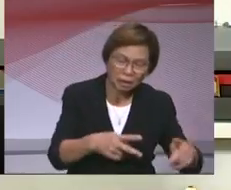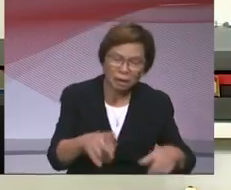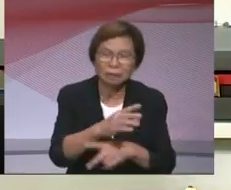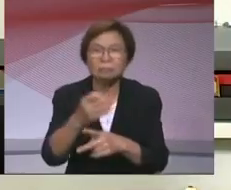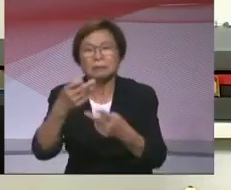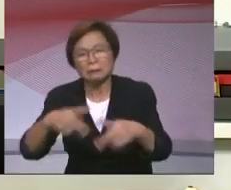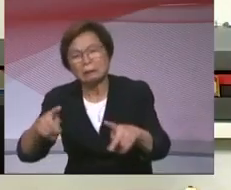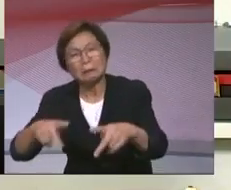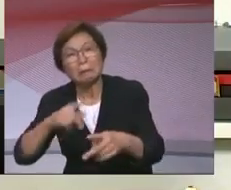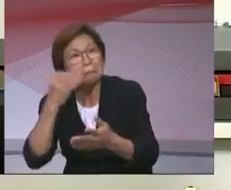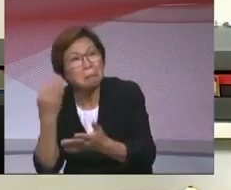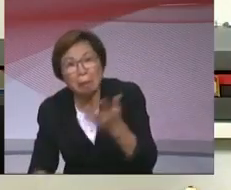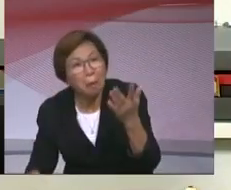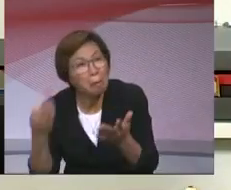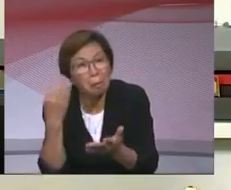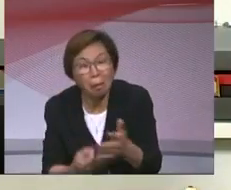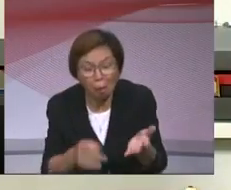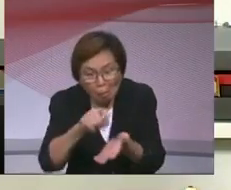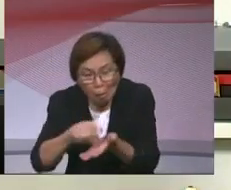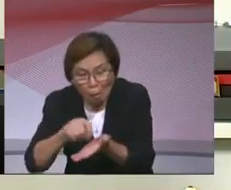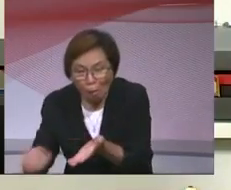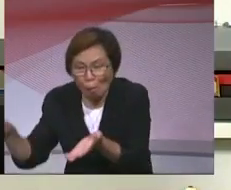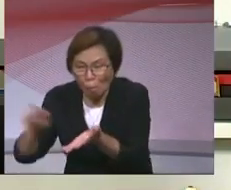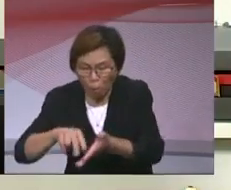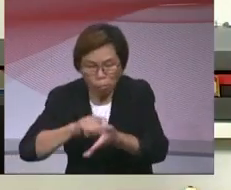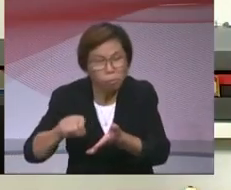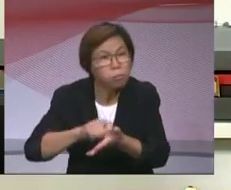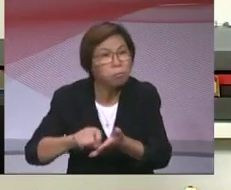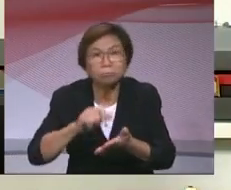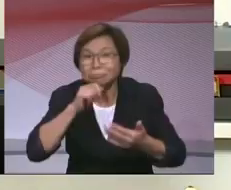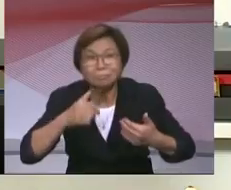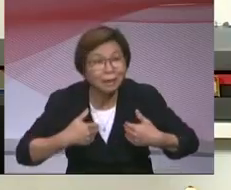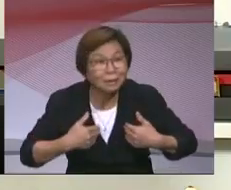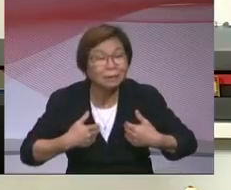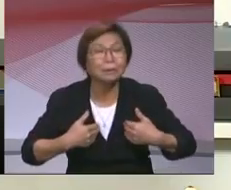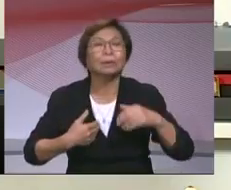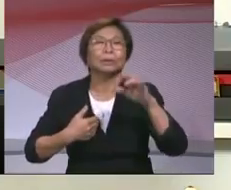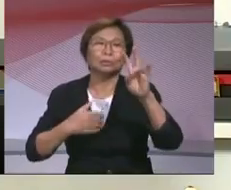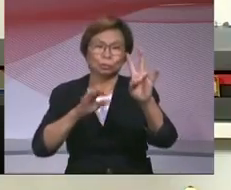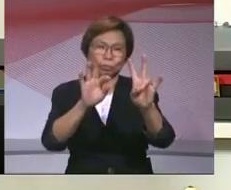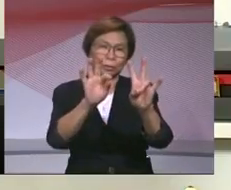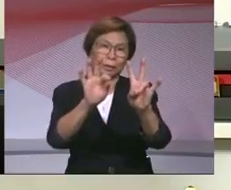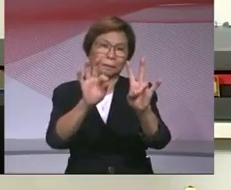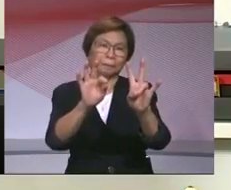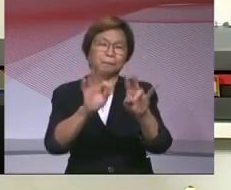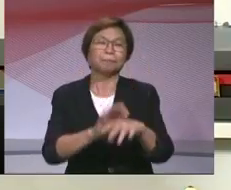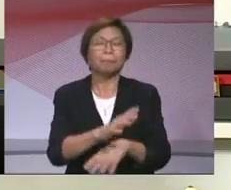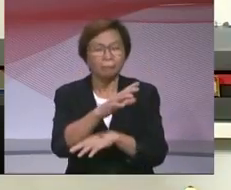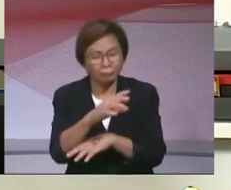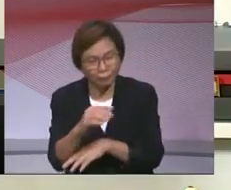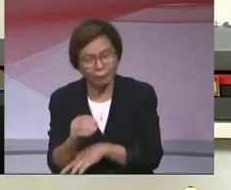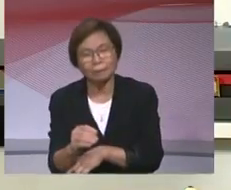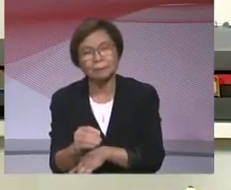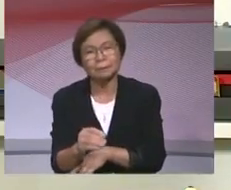yang gagal menyediakan peralatan untuk merekodkan butiran pelanggan seramai 79,